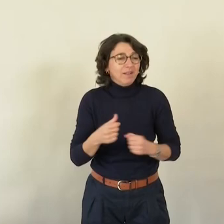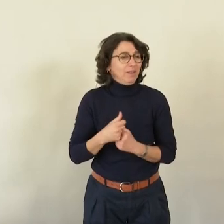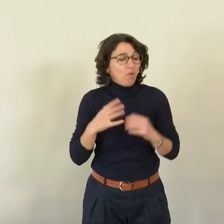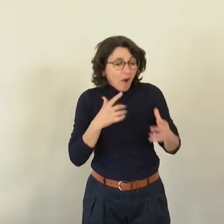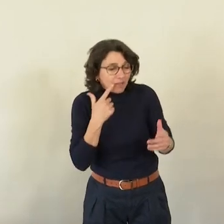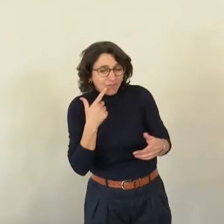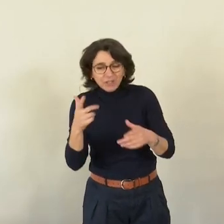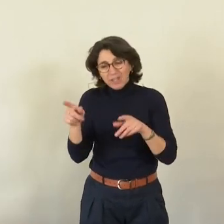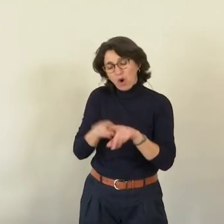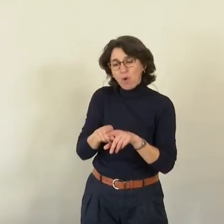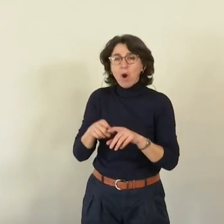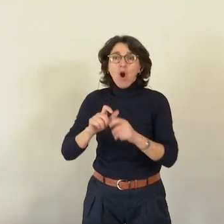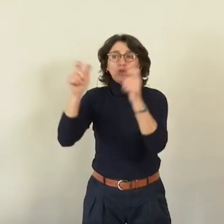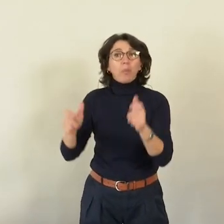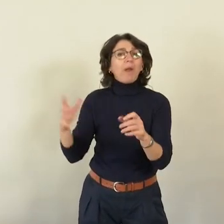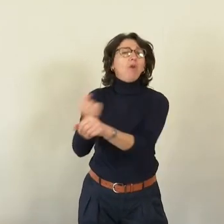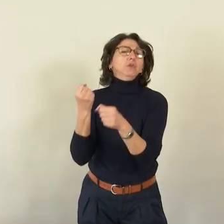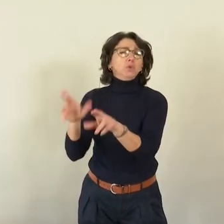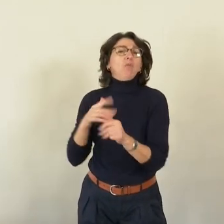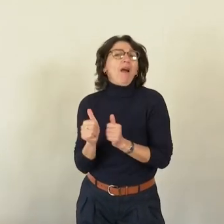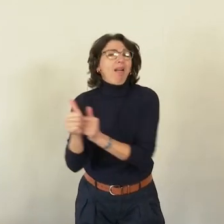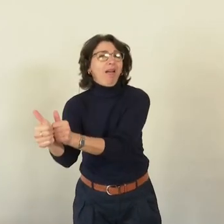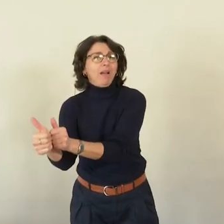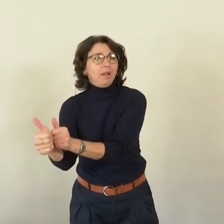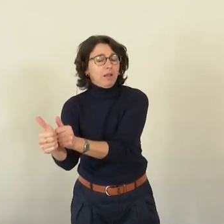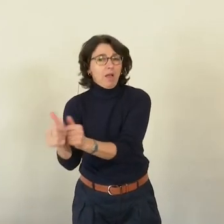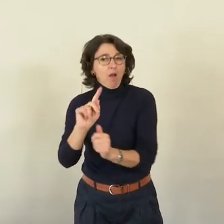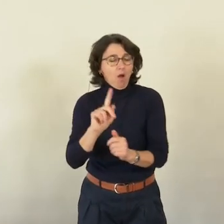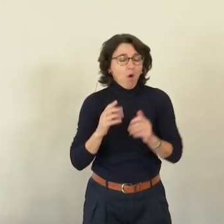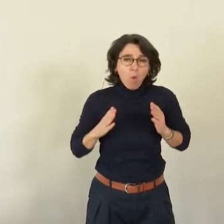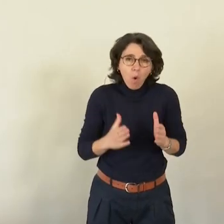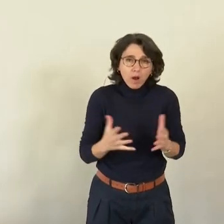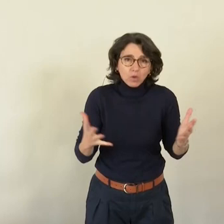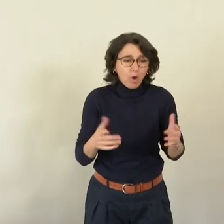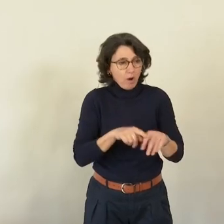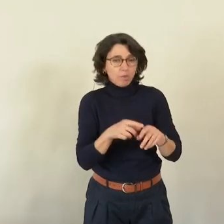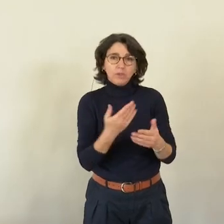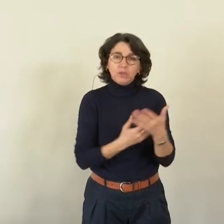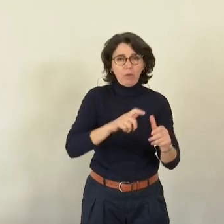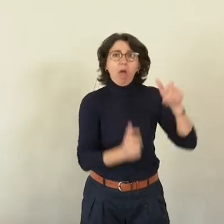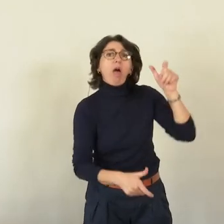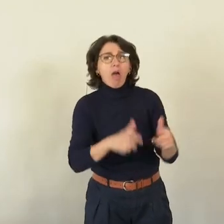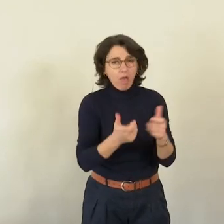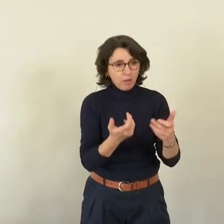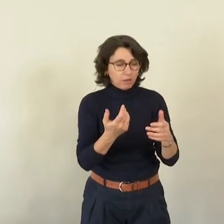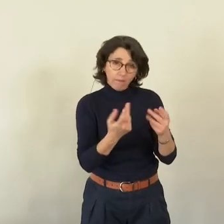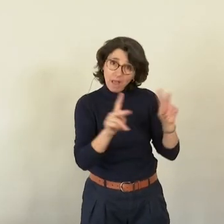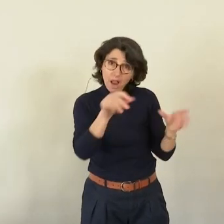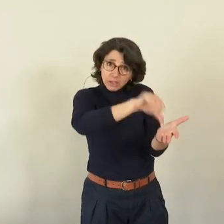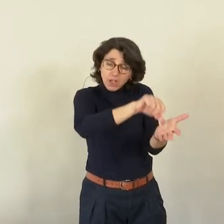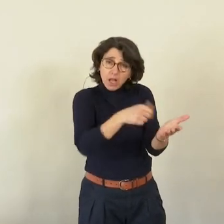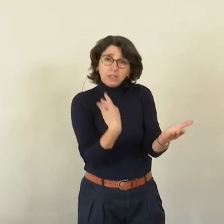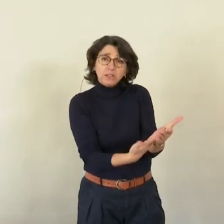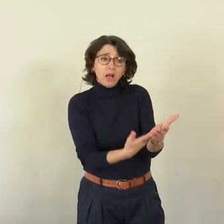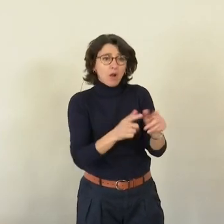aboutir le courage c'est s'attaquer enfin à ce dérèglement qui se produit dans l'ensin de la ville le courage c'est